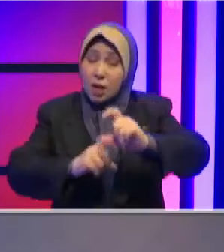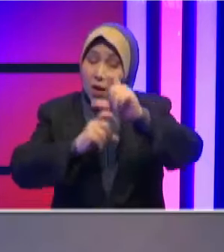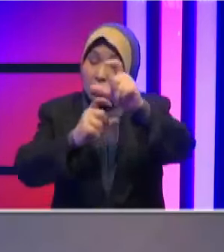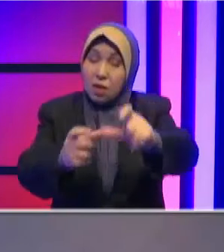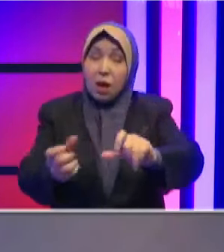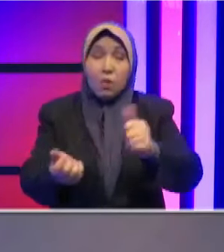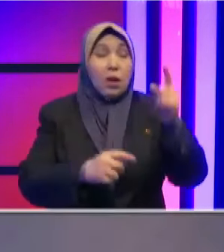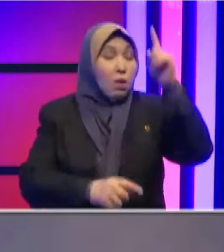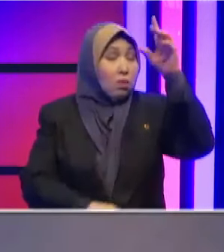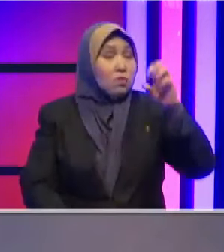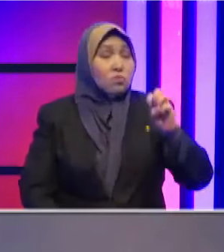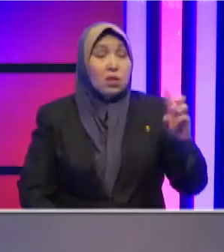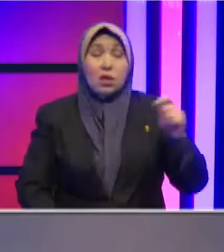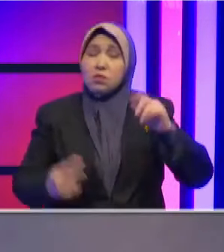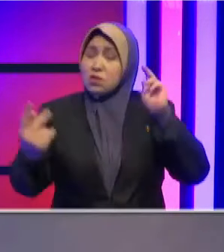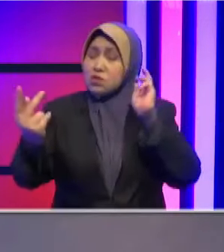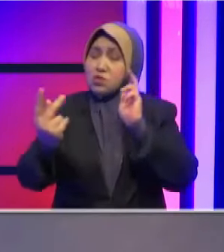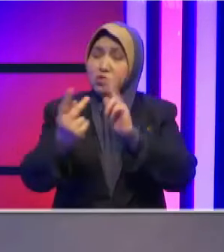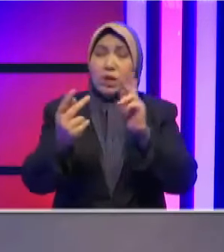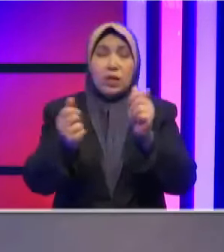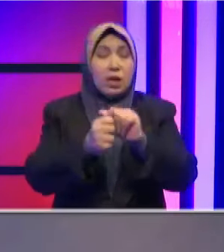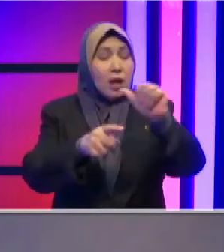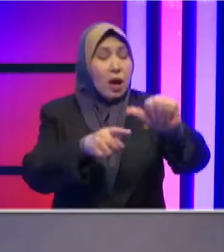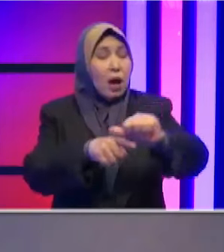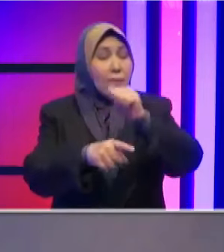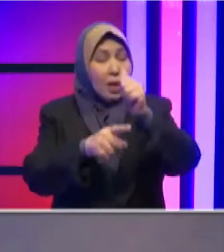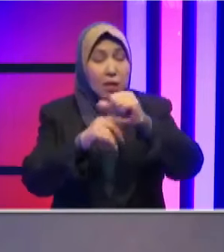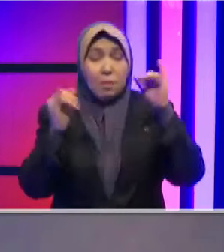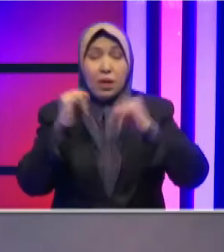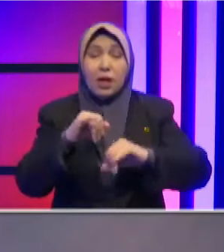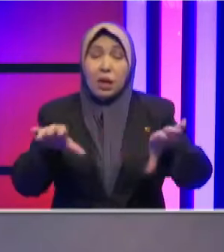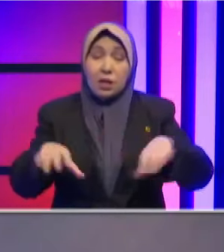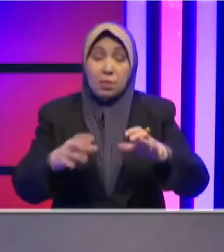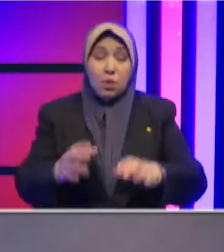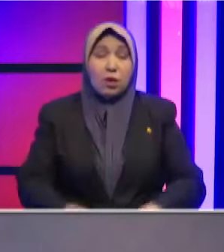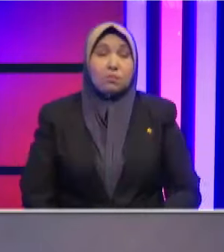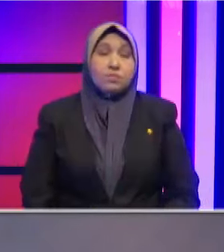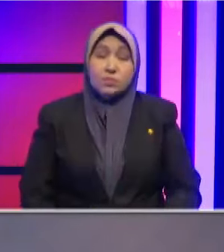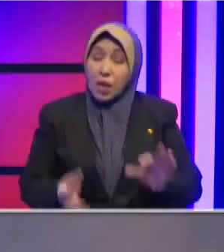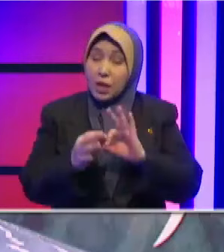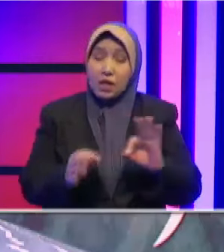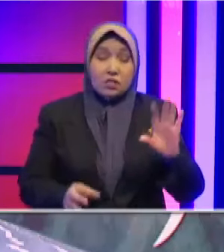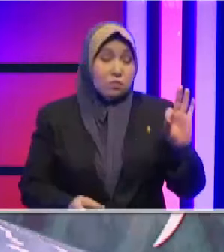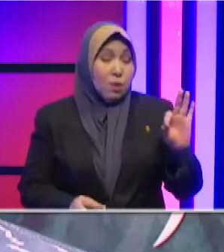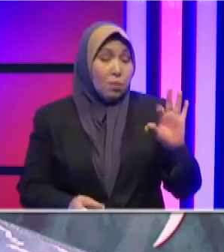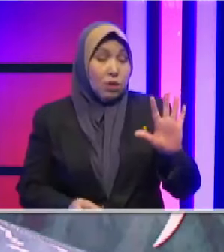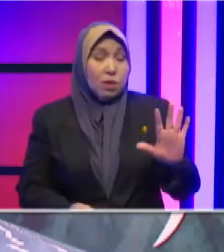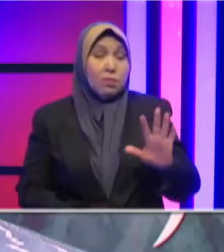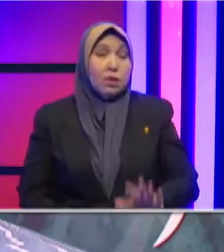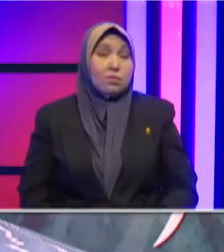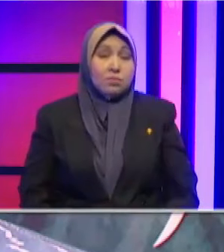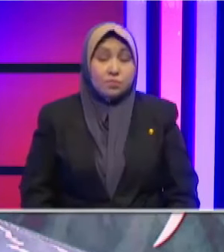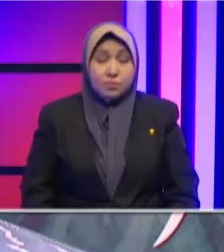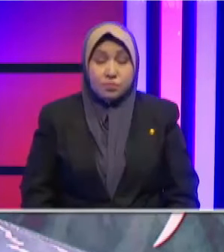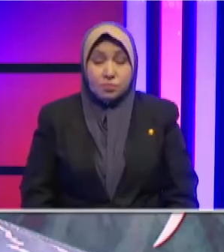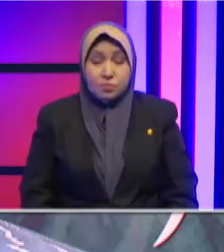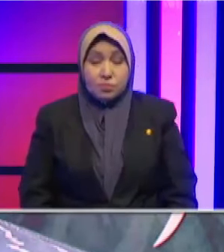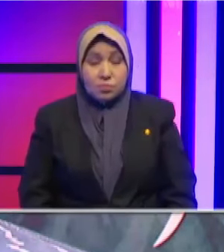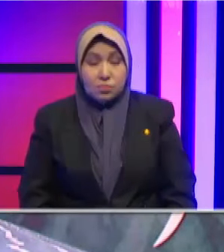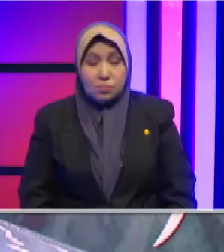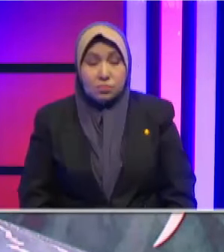Allah subhanahu wa ta'ala sesuai dengan amal ibadah yang mereka lakukan mengqadha says 65 kalau engkau famayakmal biosol